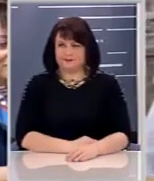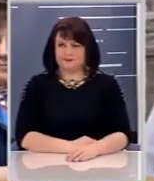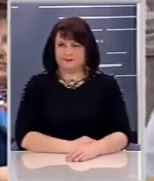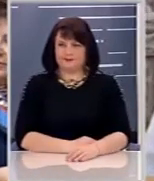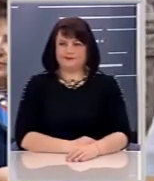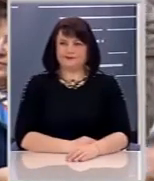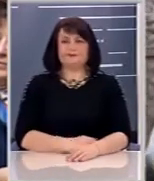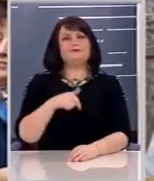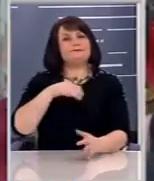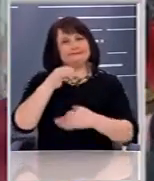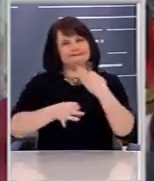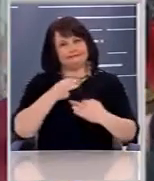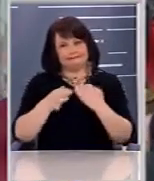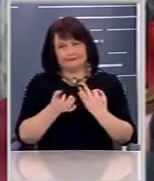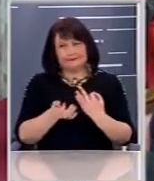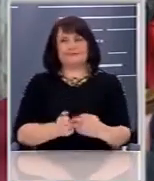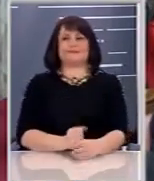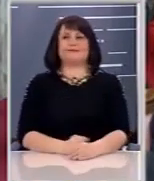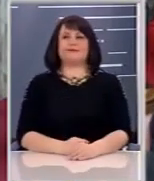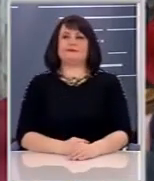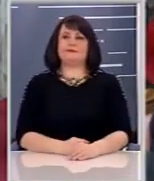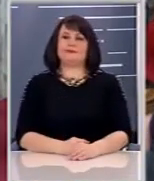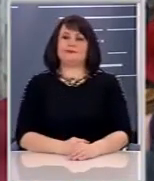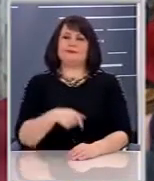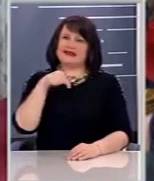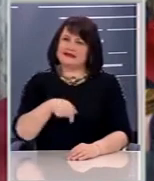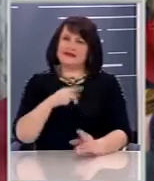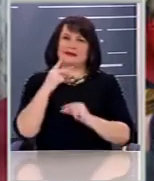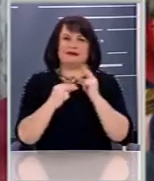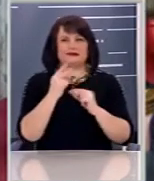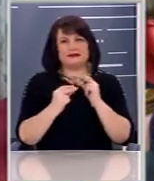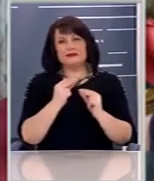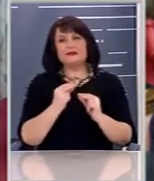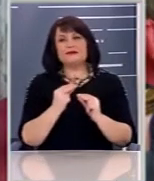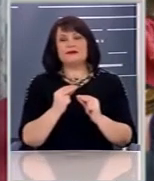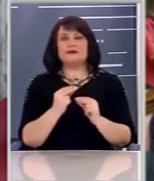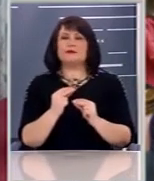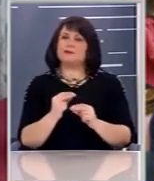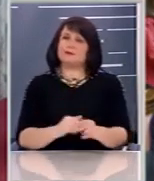Θα ξεκινήσουμε λοιπόν τη σημερινή συζήτησή μας.